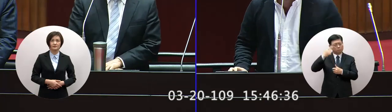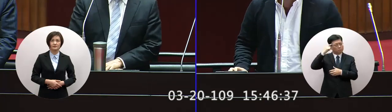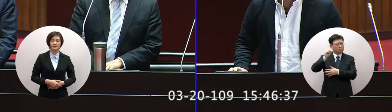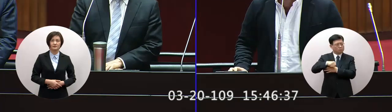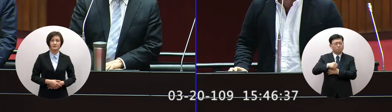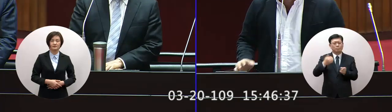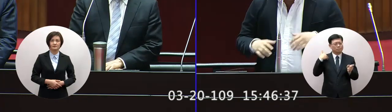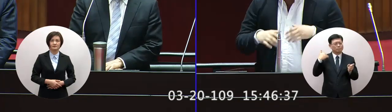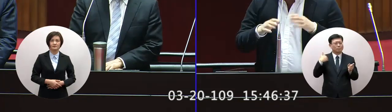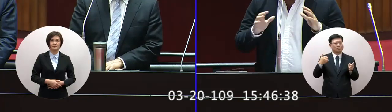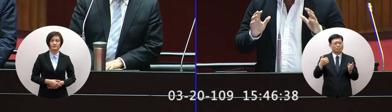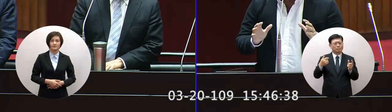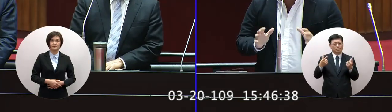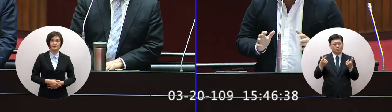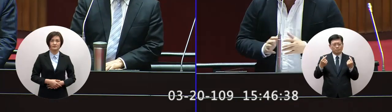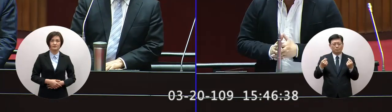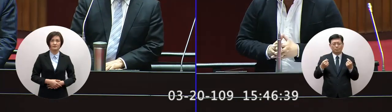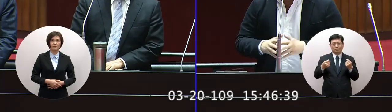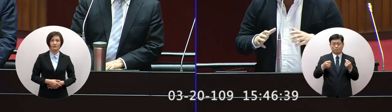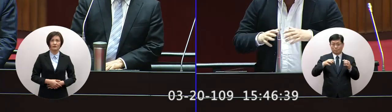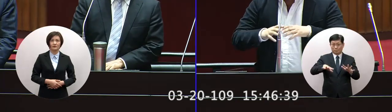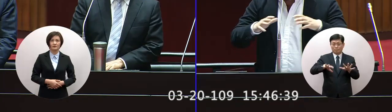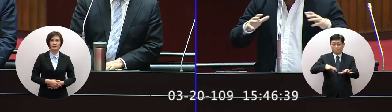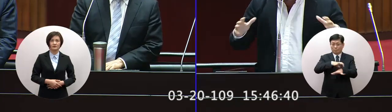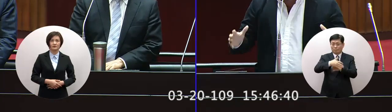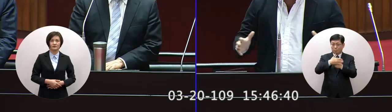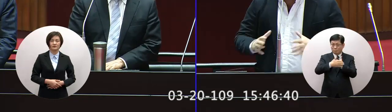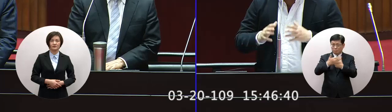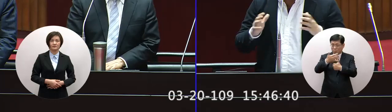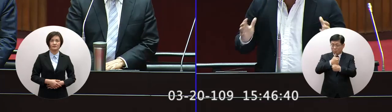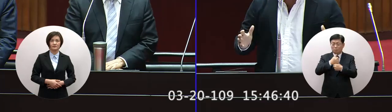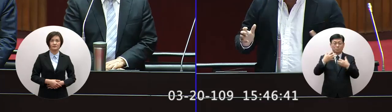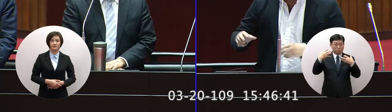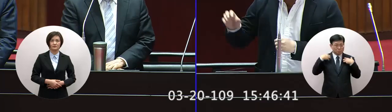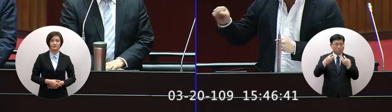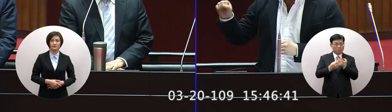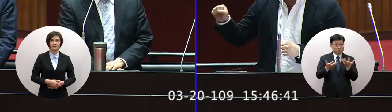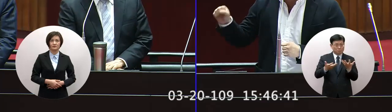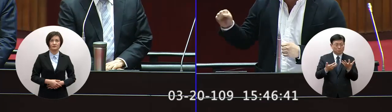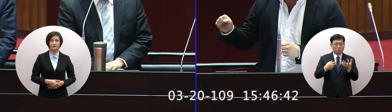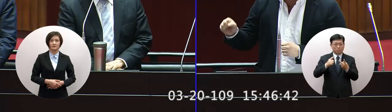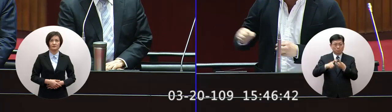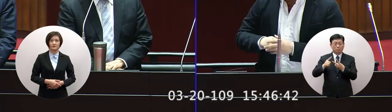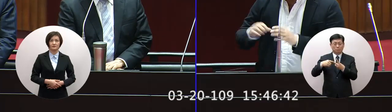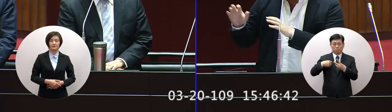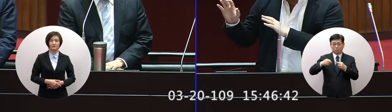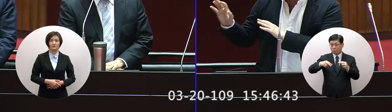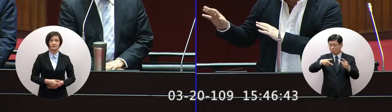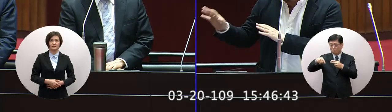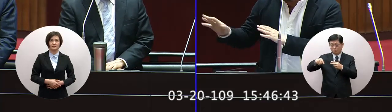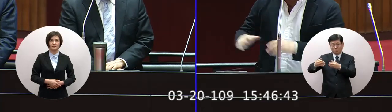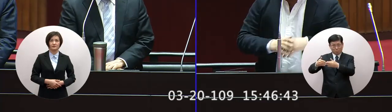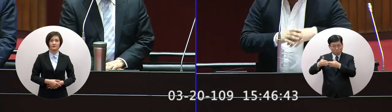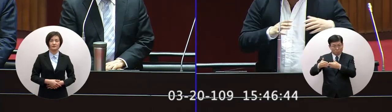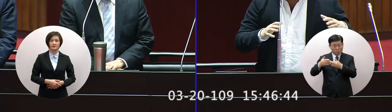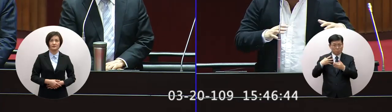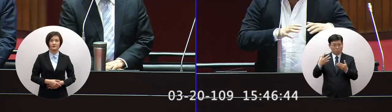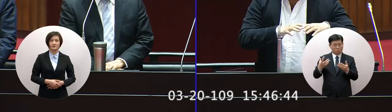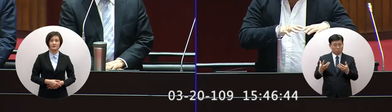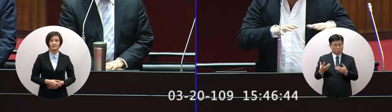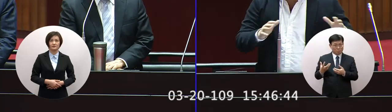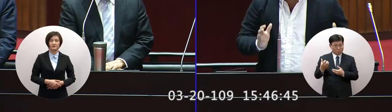前我记得张署长也很同意，环保署目前其实所执掌的这个业务的范围，跟调适工作所需要